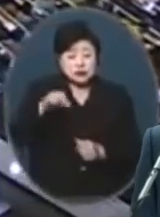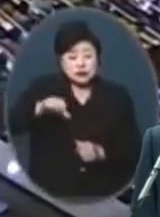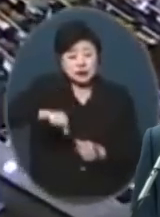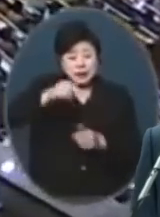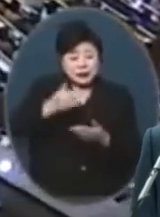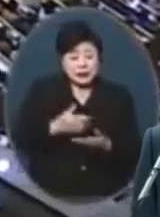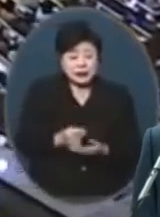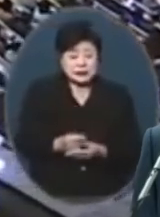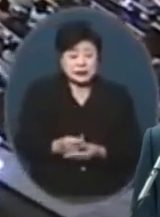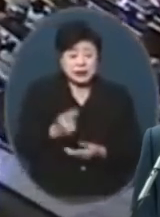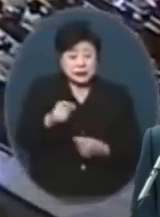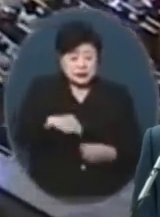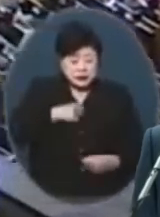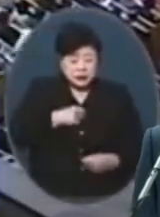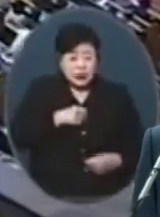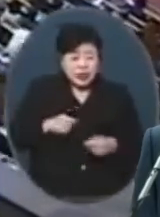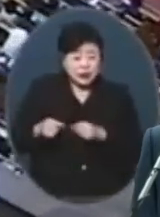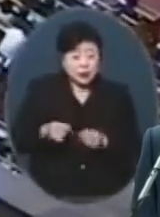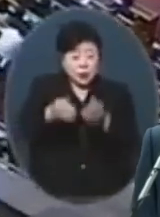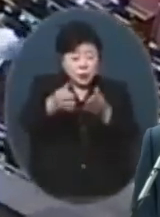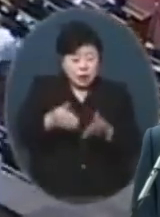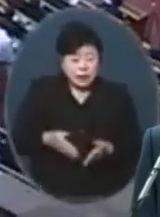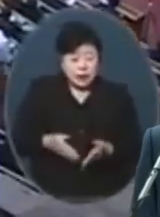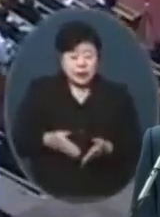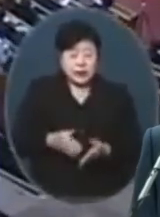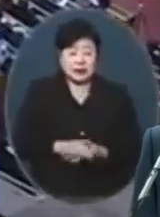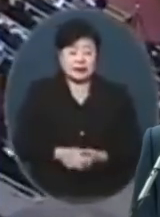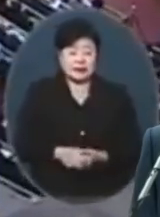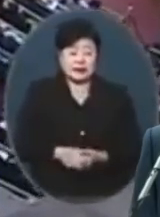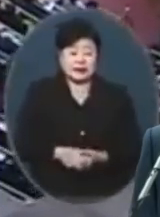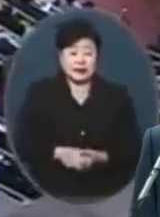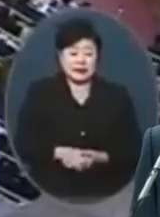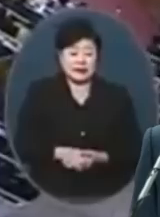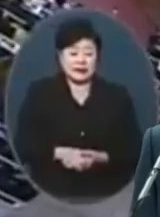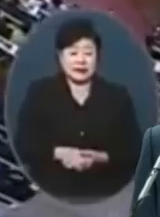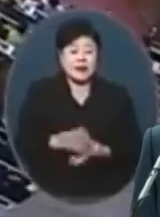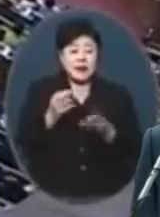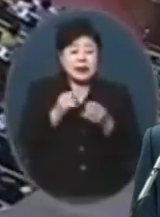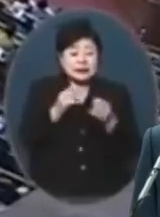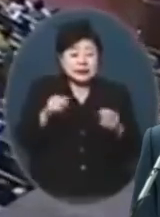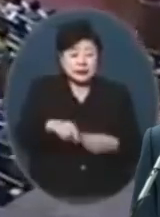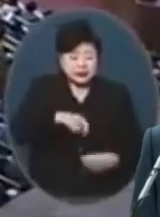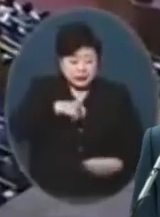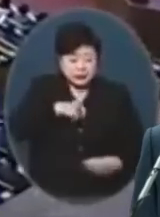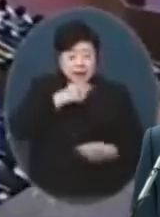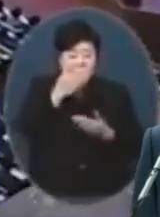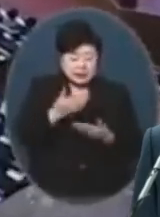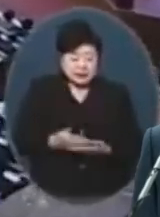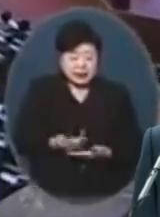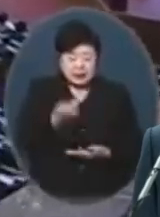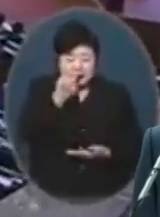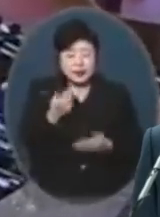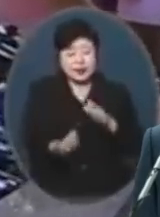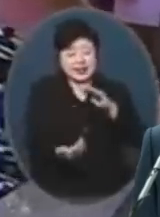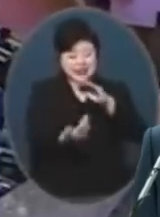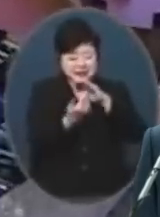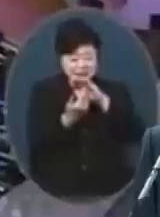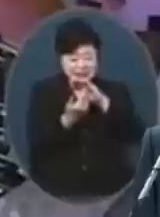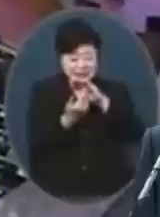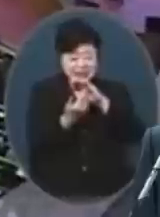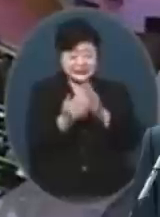같이 한 의로 운 행동으로 말미암아 많은 사람이 의롭다 하심을 받아 생명에 이르게 되느니라.